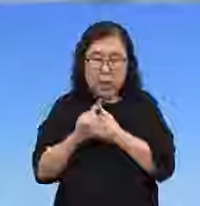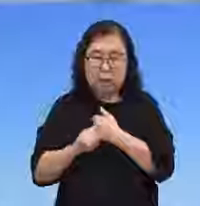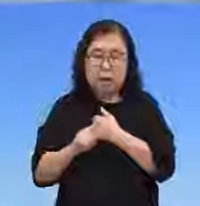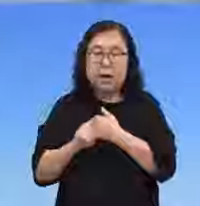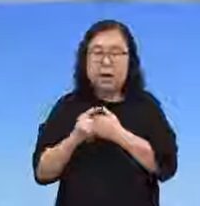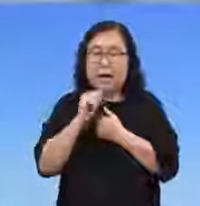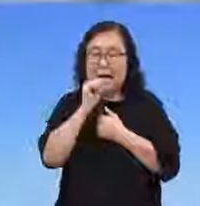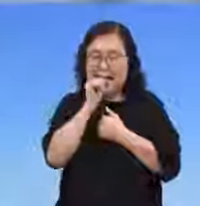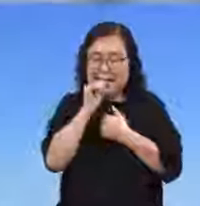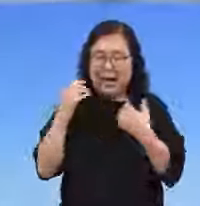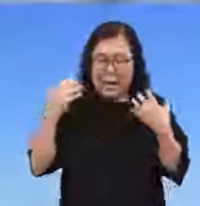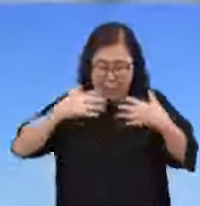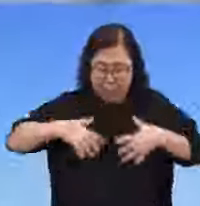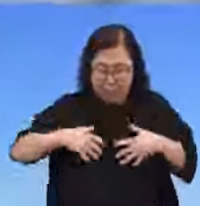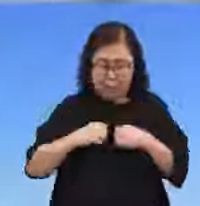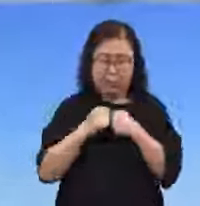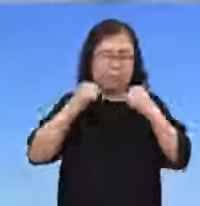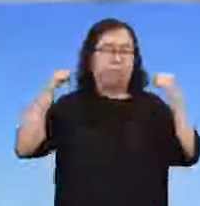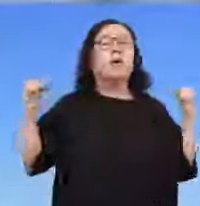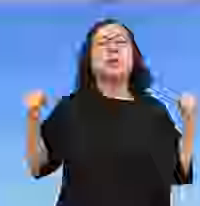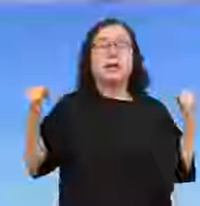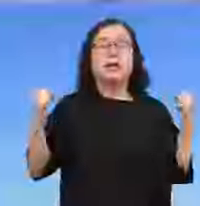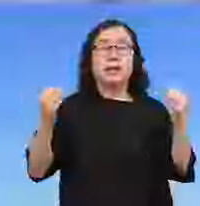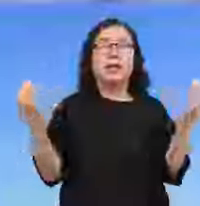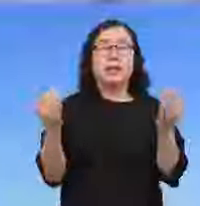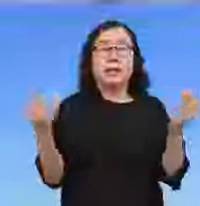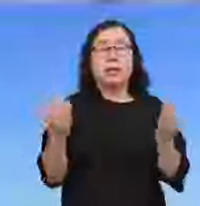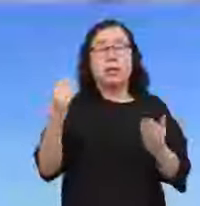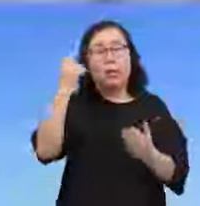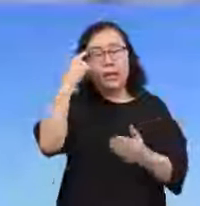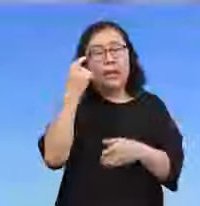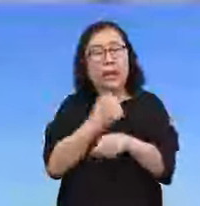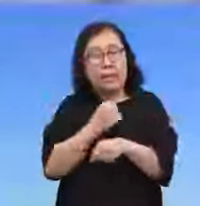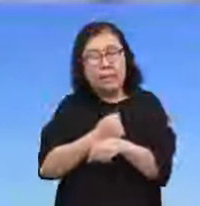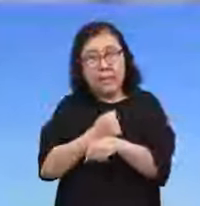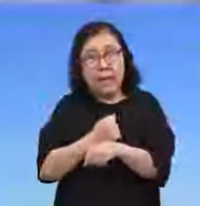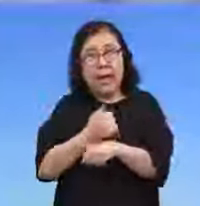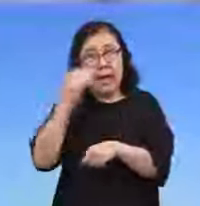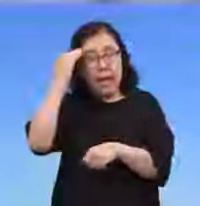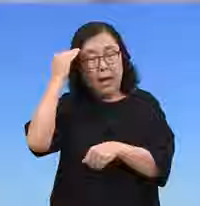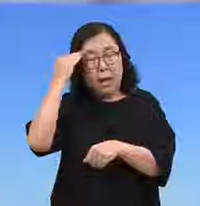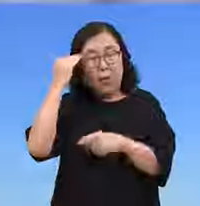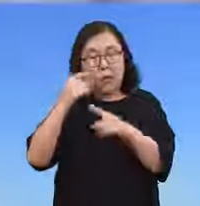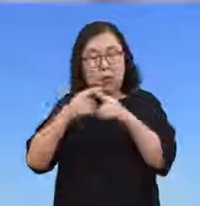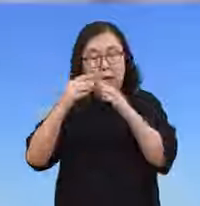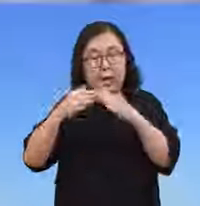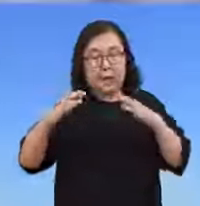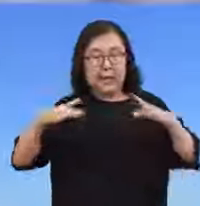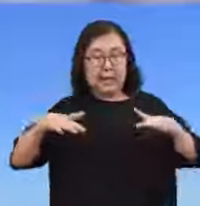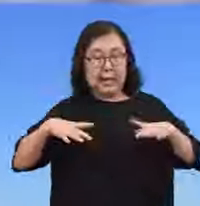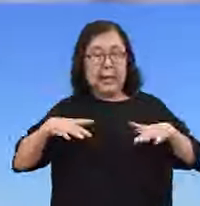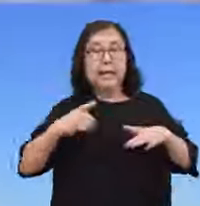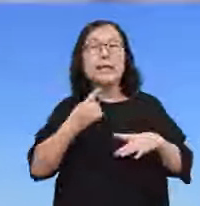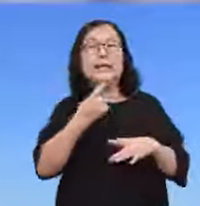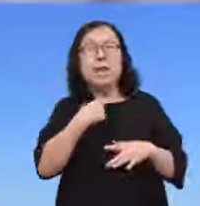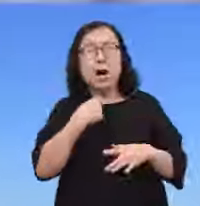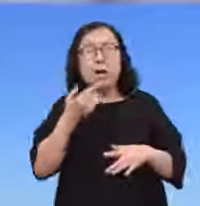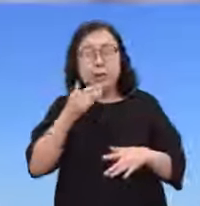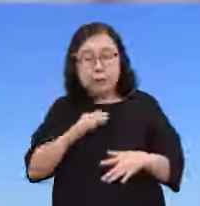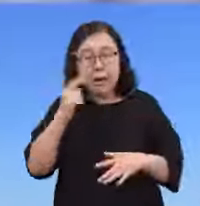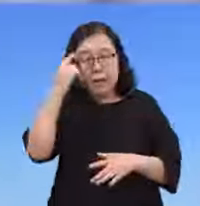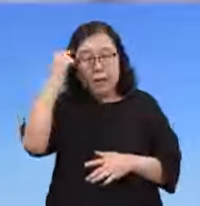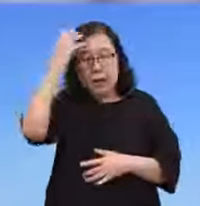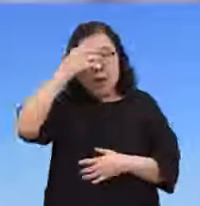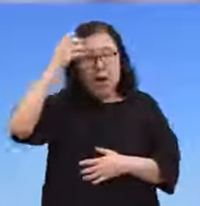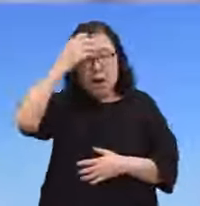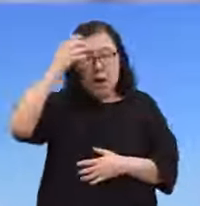크고 사람도 많이 모이고 그냥 그럴듯하다고 그렇게 살아가던 저희들에게 영적인 실력이 밑바닥이